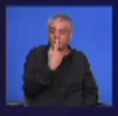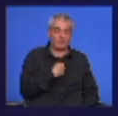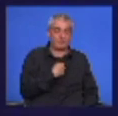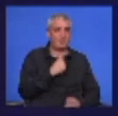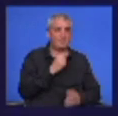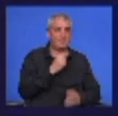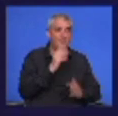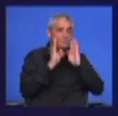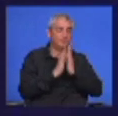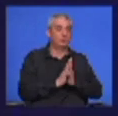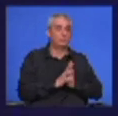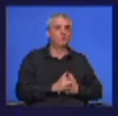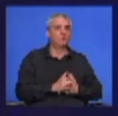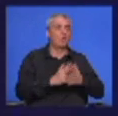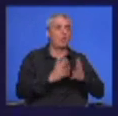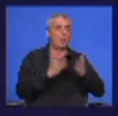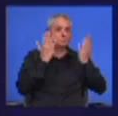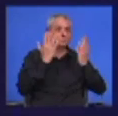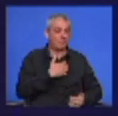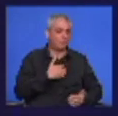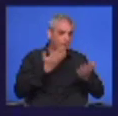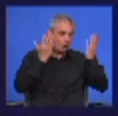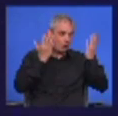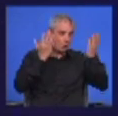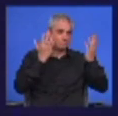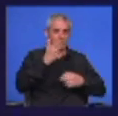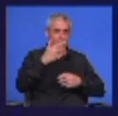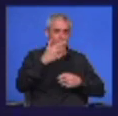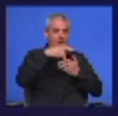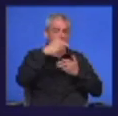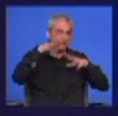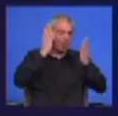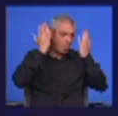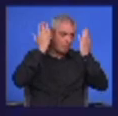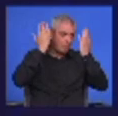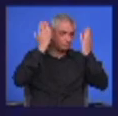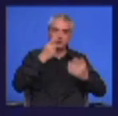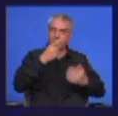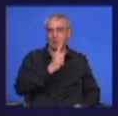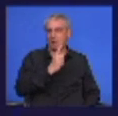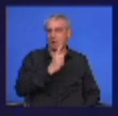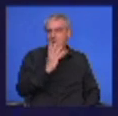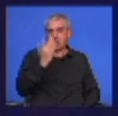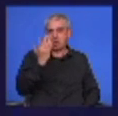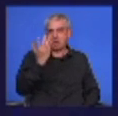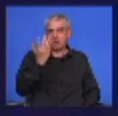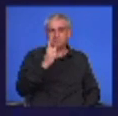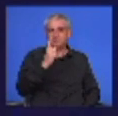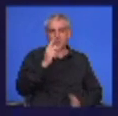בפייסבוק, אז מה אם נפצעת? אז מה אם הבאת את הרגליים? זה בכלל לא, זה לא